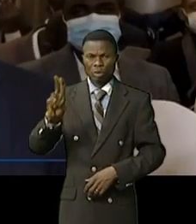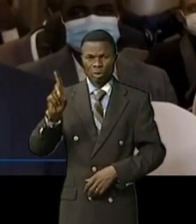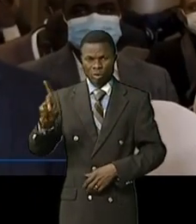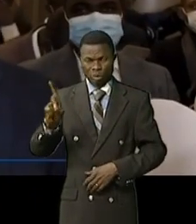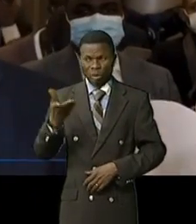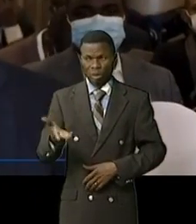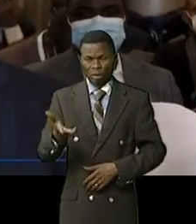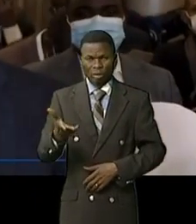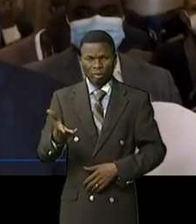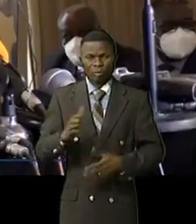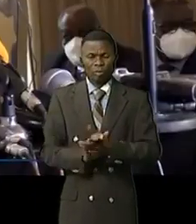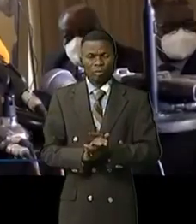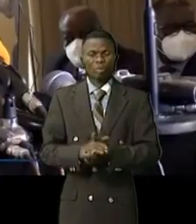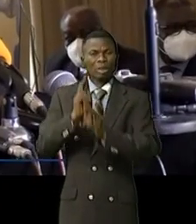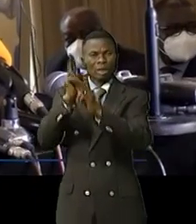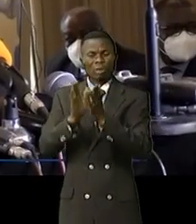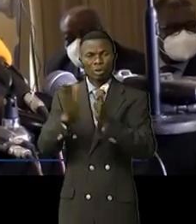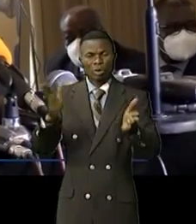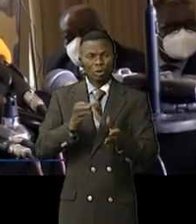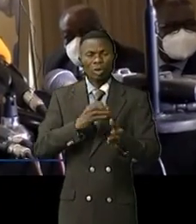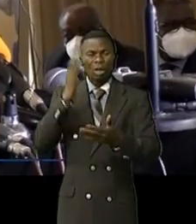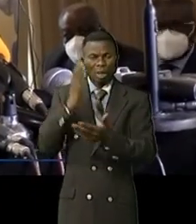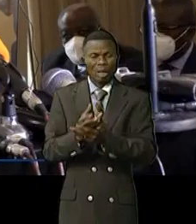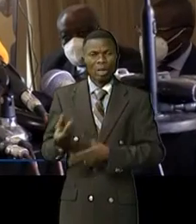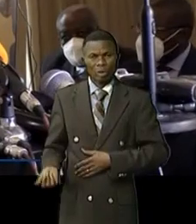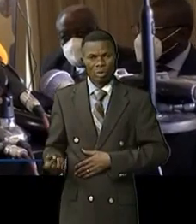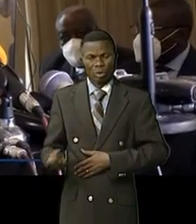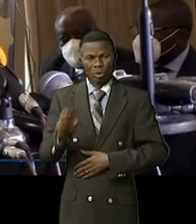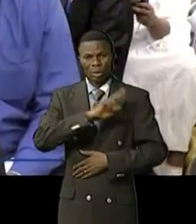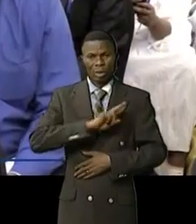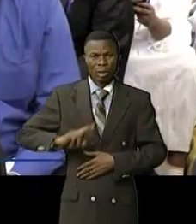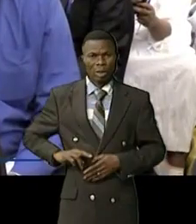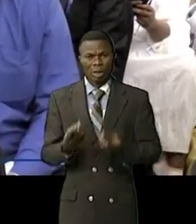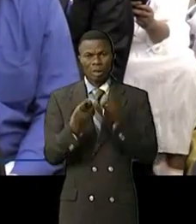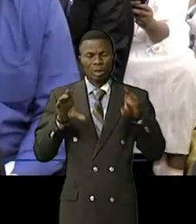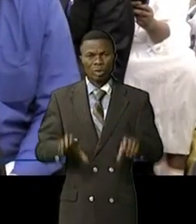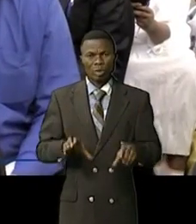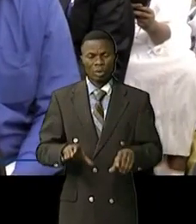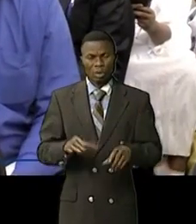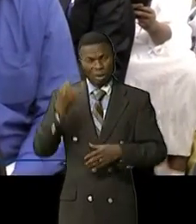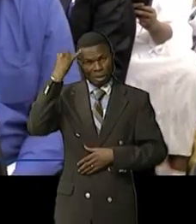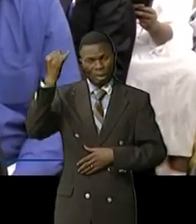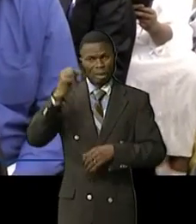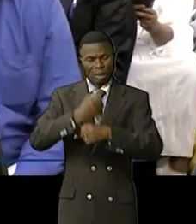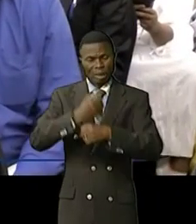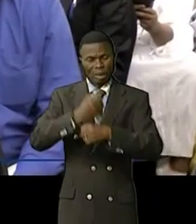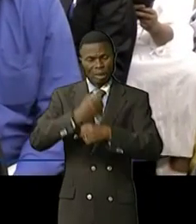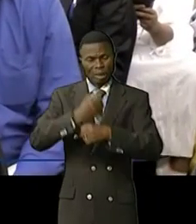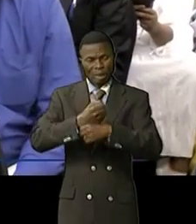Organisé avec l'appui du PNUD, ces États généraux de la lutte contre la corruption en République démocratique du Congo visent à établir les causes de